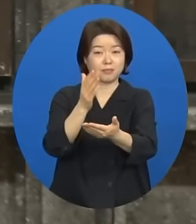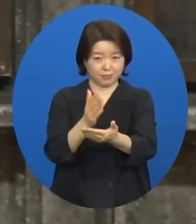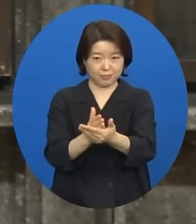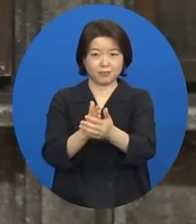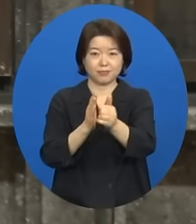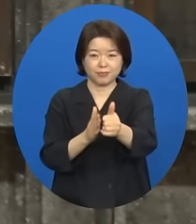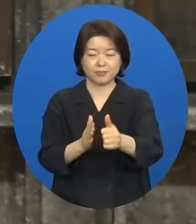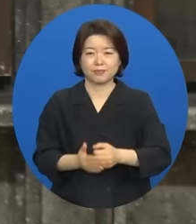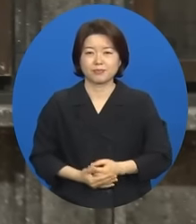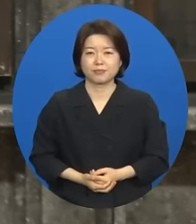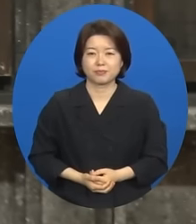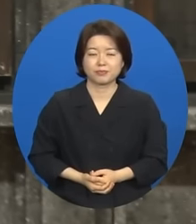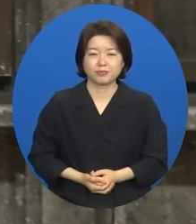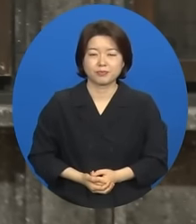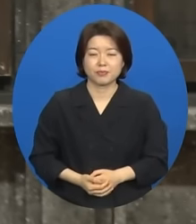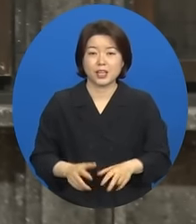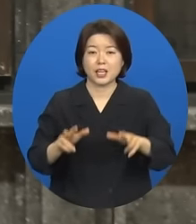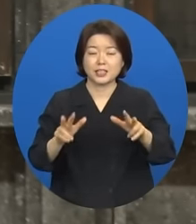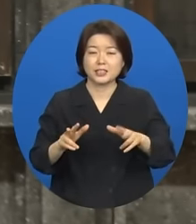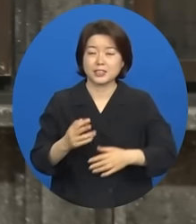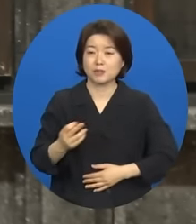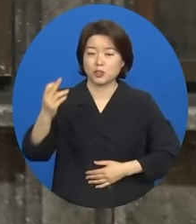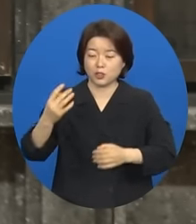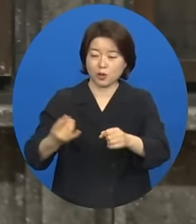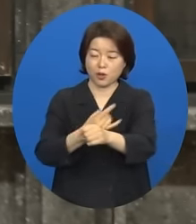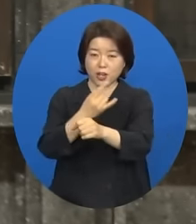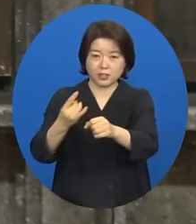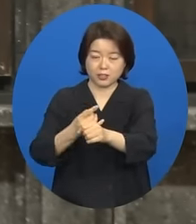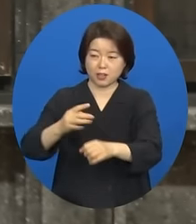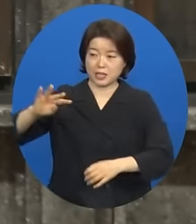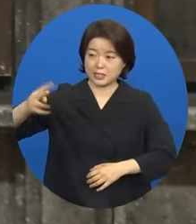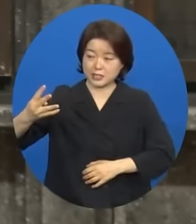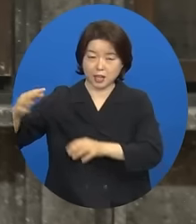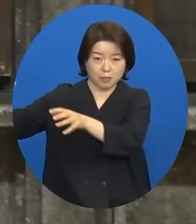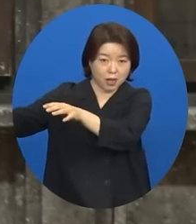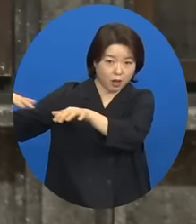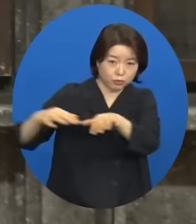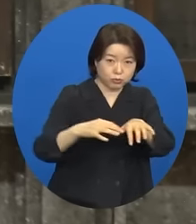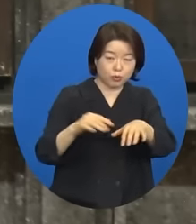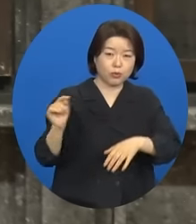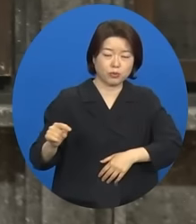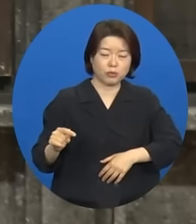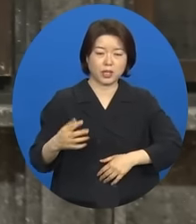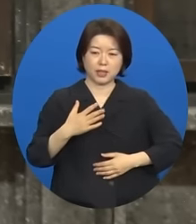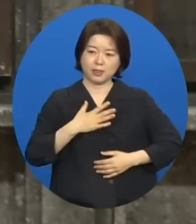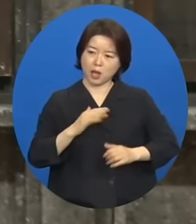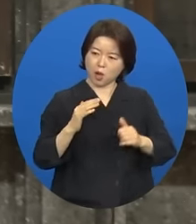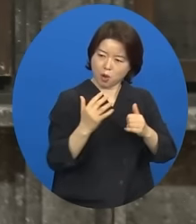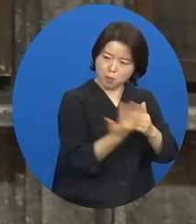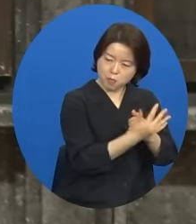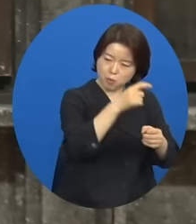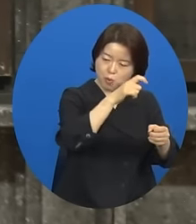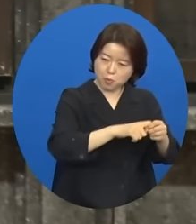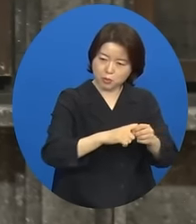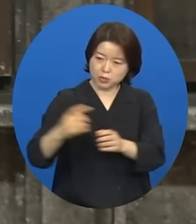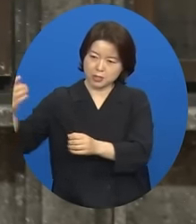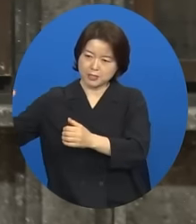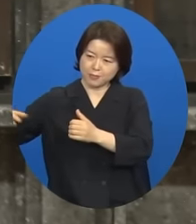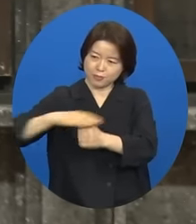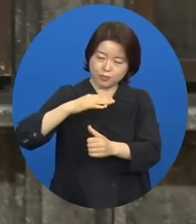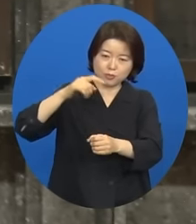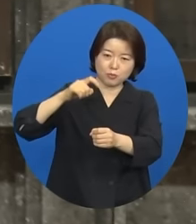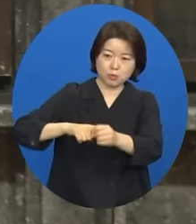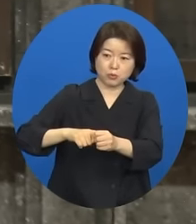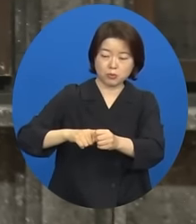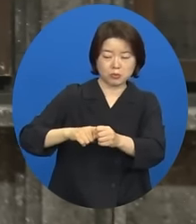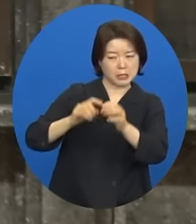된다는 거예요. 지금 형 에서가 400명과 함께 오는 것이 보호하러 오는 것인지 치려 오는 것인지 그냥 봐서는 알